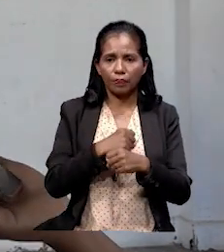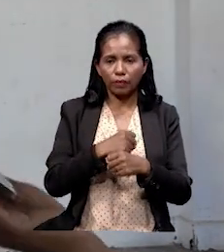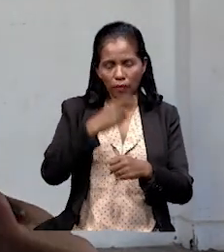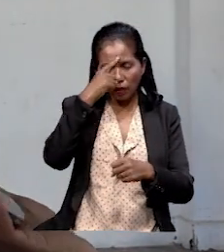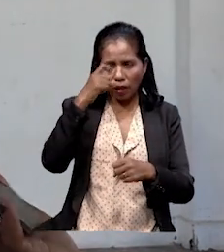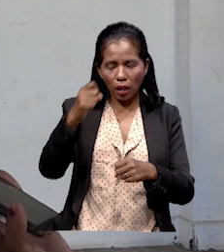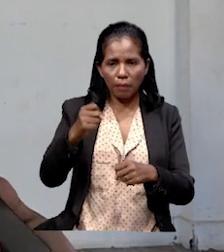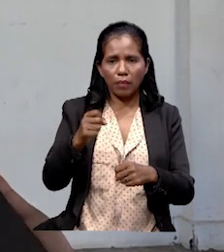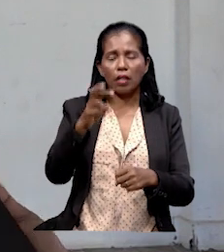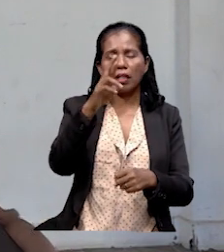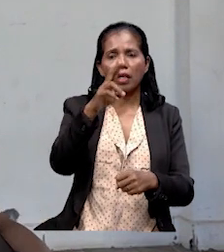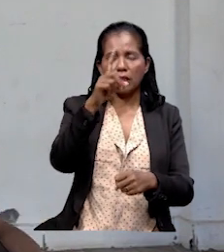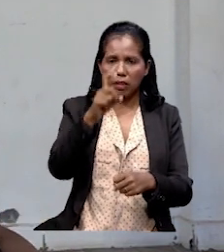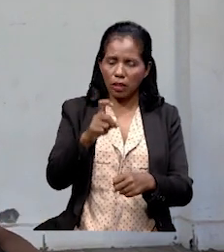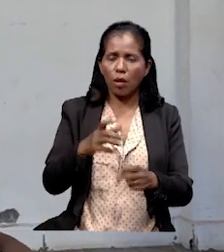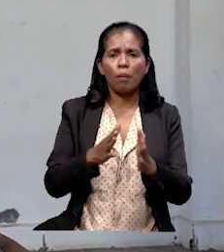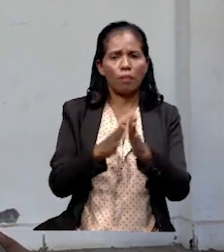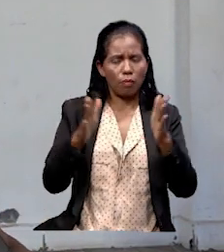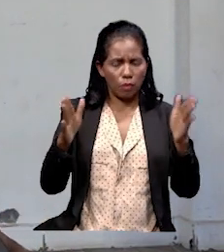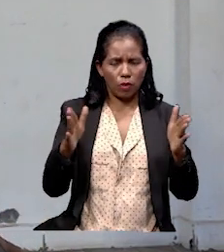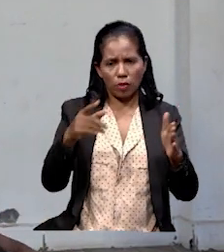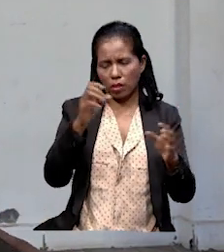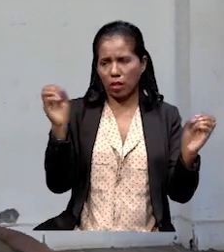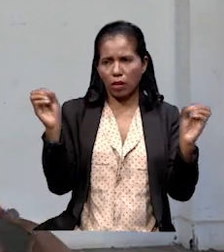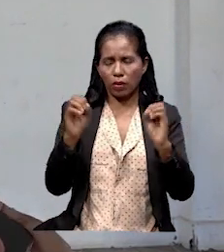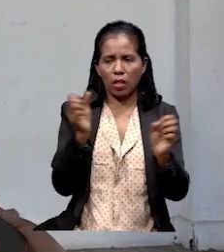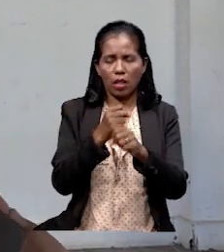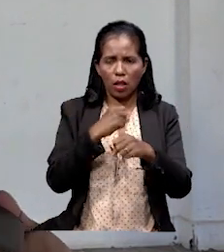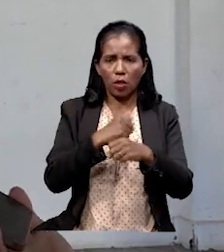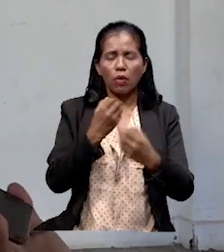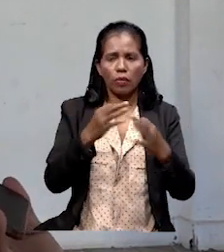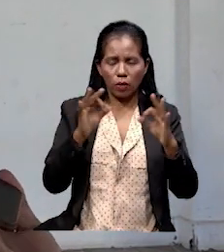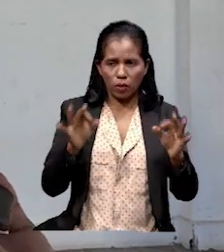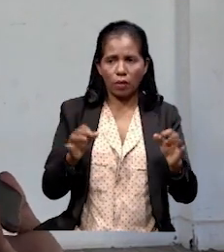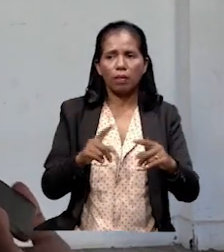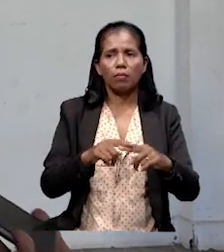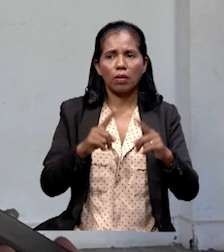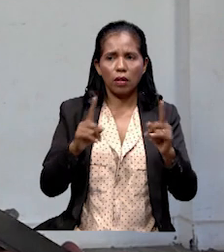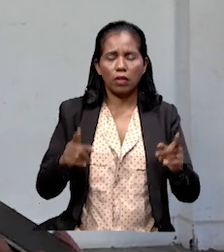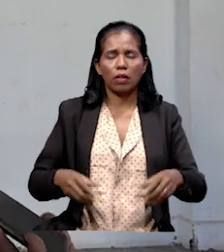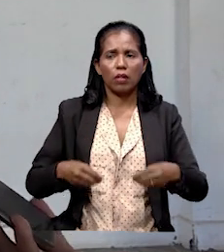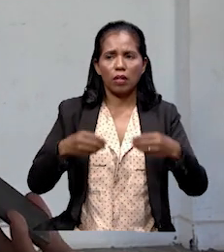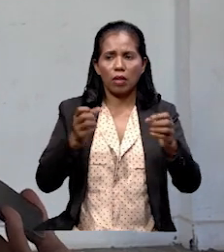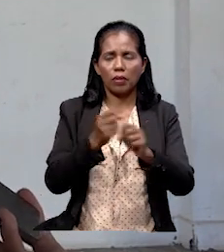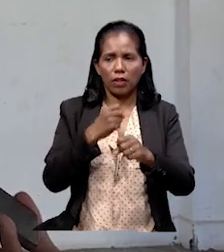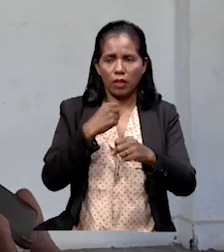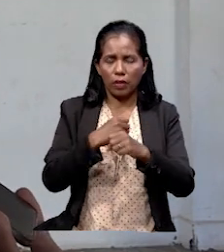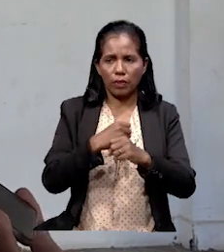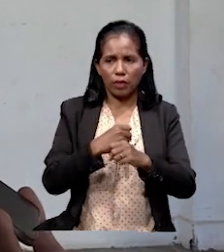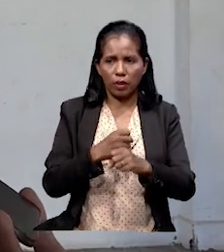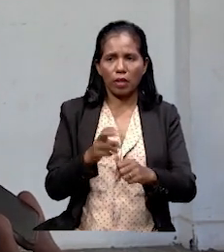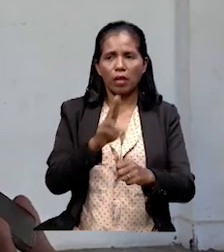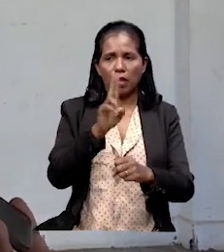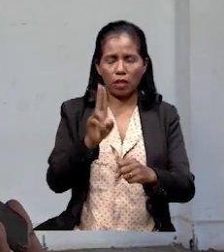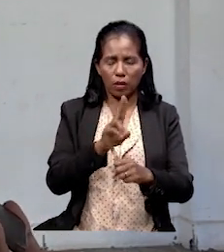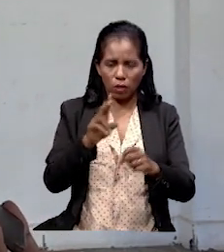resis ne bot ini ya fungsi laos toma label hal hotu mai be atu fungsi basic atau asai resis ini ni halau asal